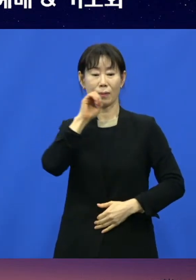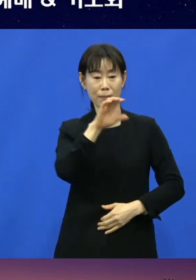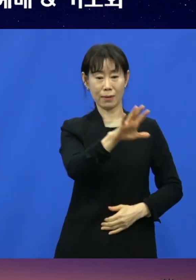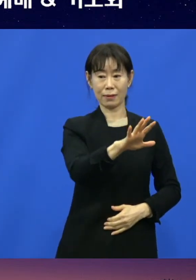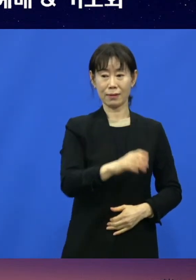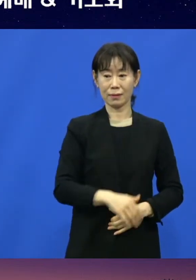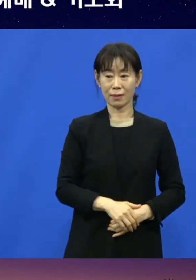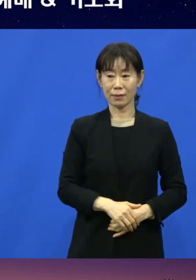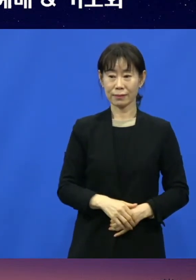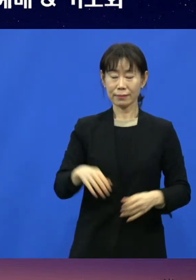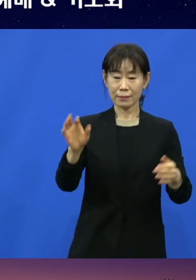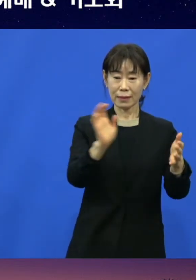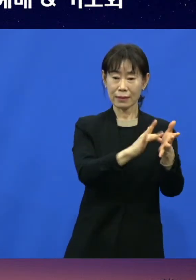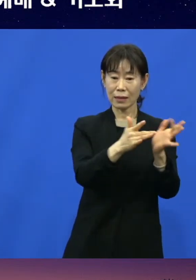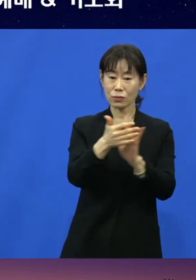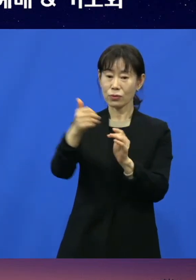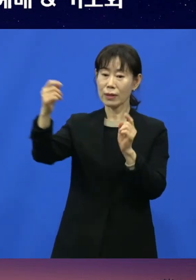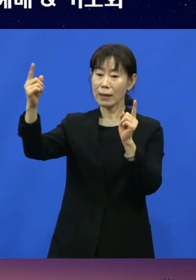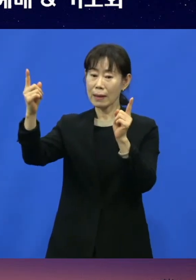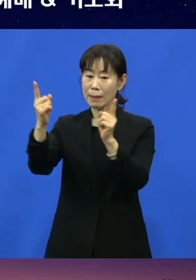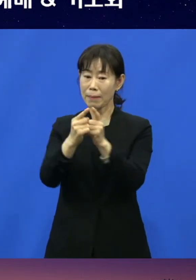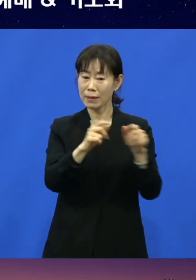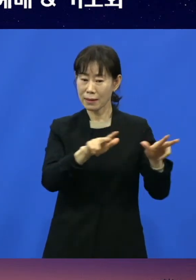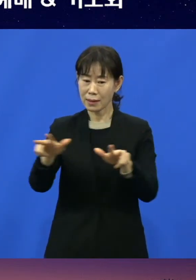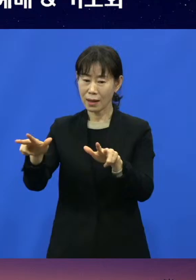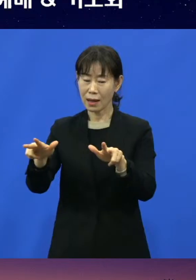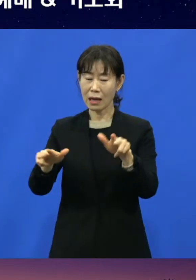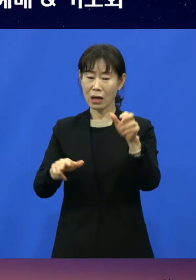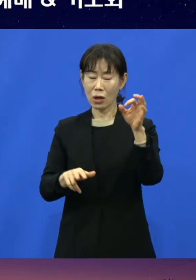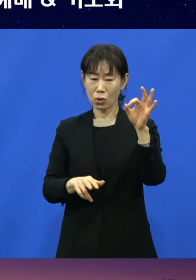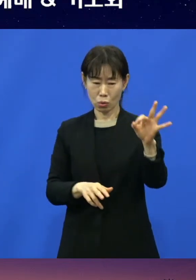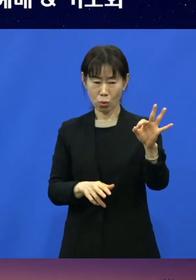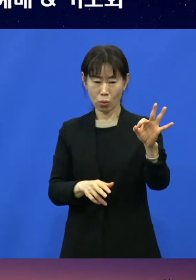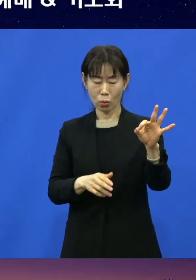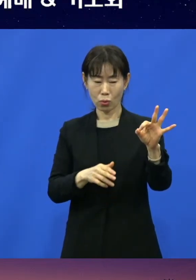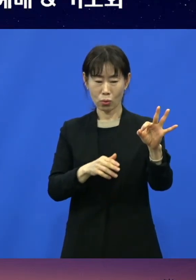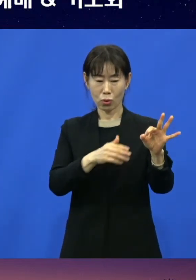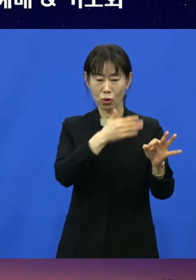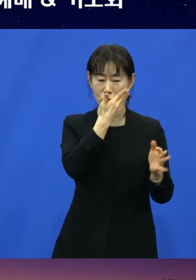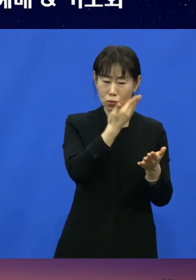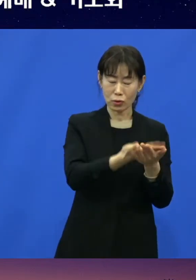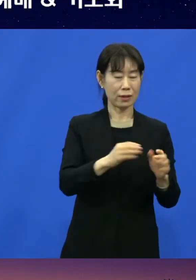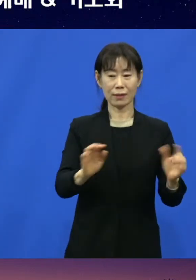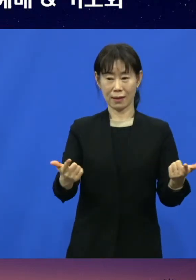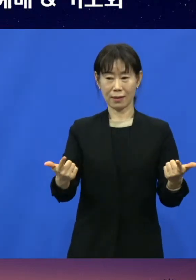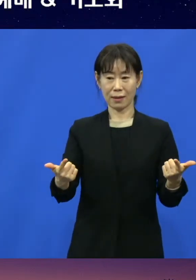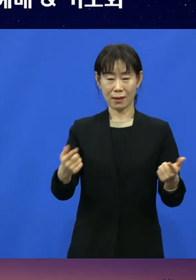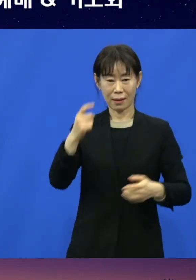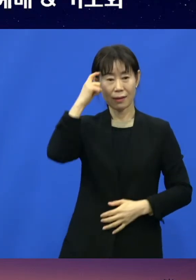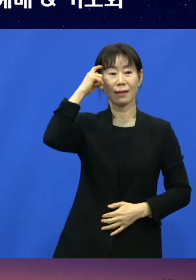여러분, 예수를 만나자 돈이 더 이상 자신에게 중요하지 한 것이 아니라는 걸 깨닫게 된 거예요.